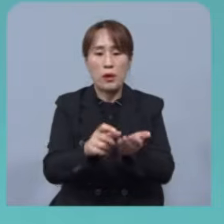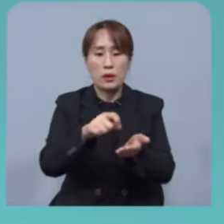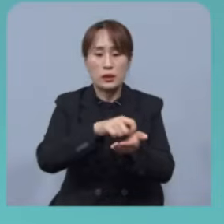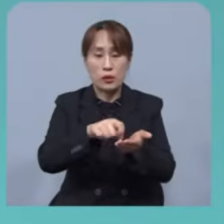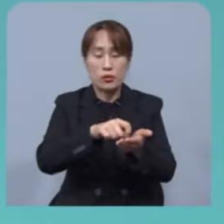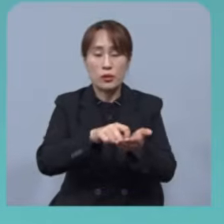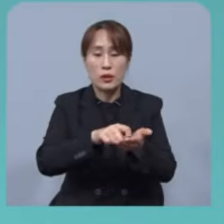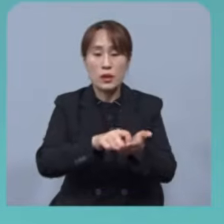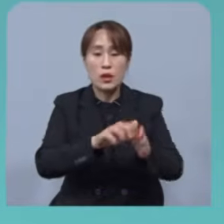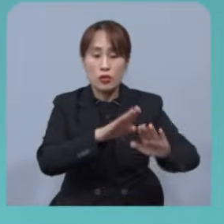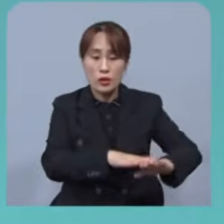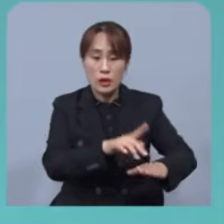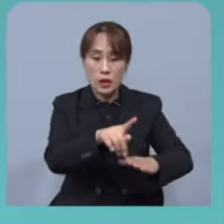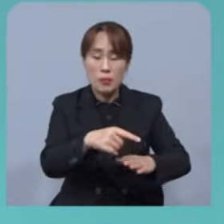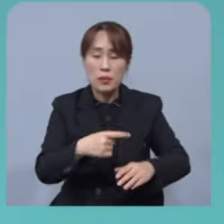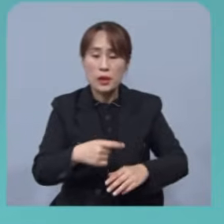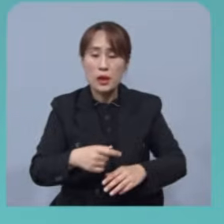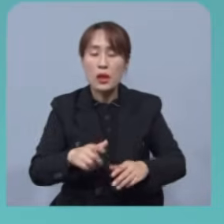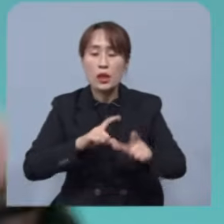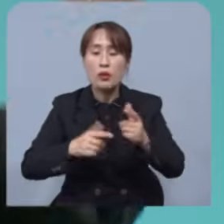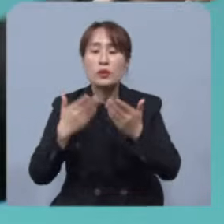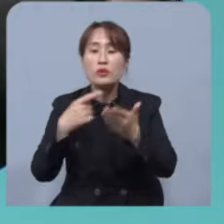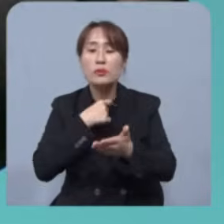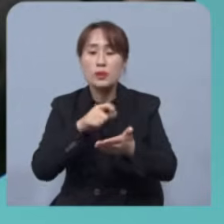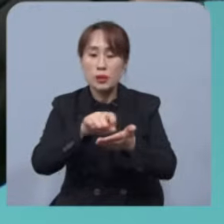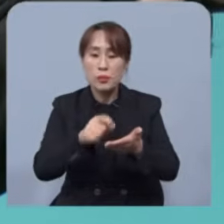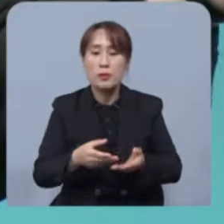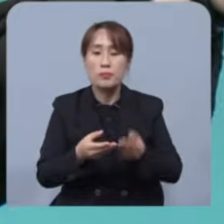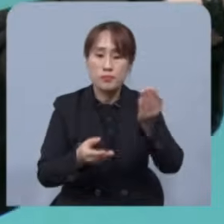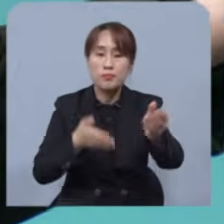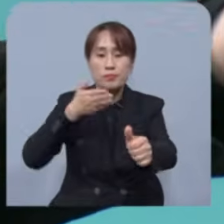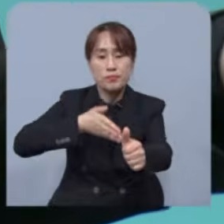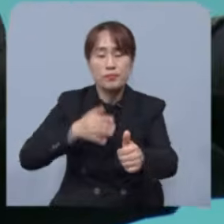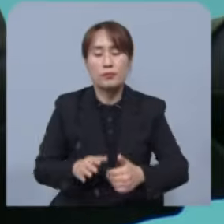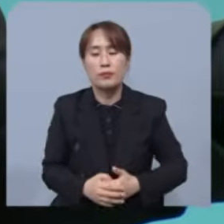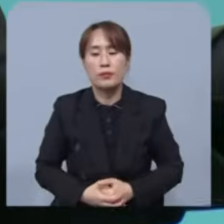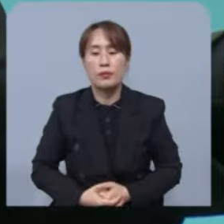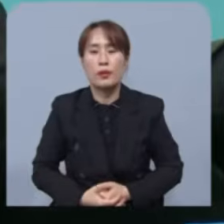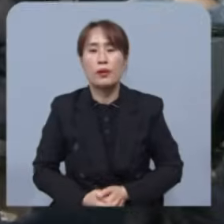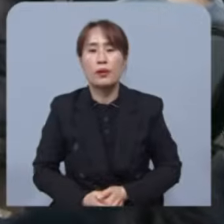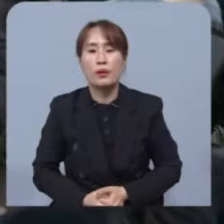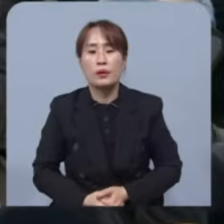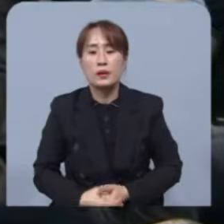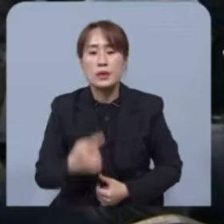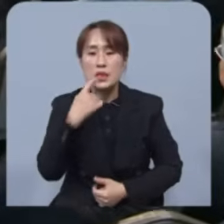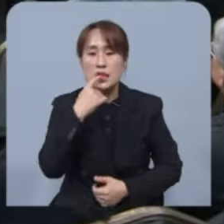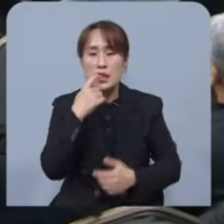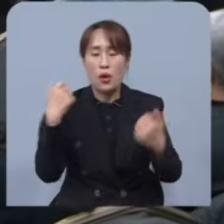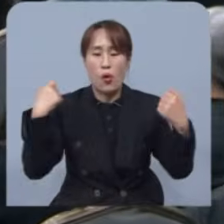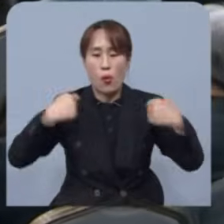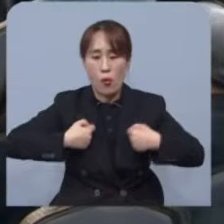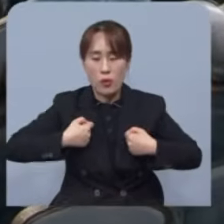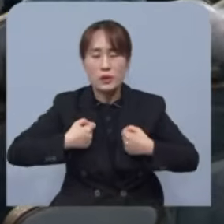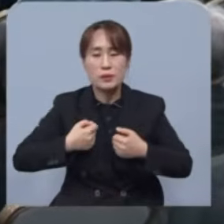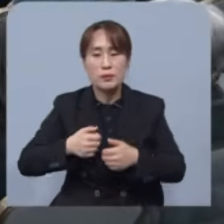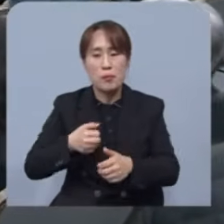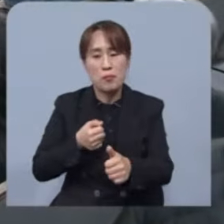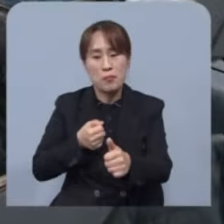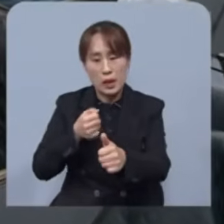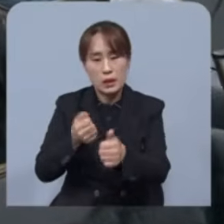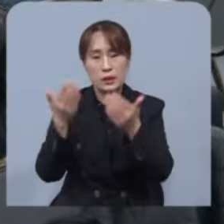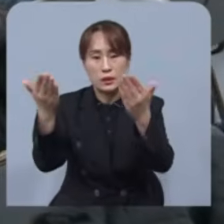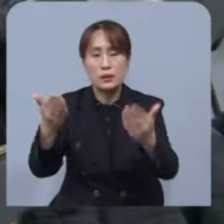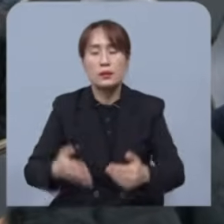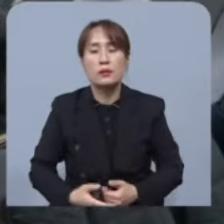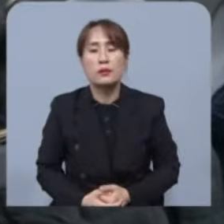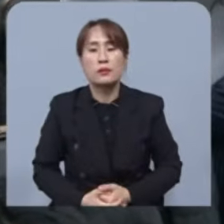드렸습니다. 적극 활용해 주시면 감사드리겠고요. 저기 앞쪽에 네, 그 흰색 옷 입으신 선생님께 마이크